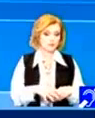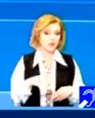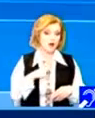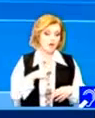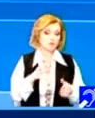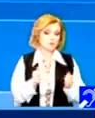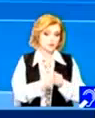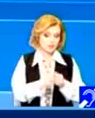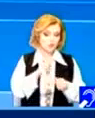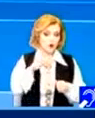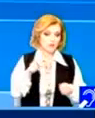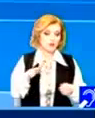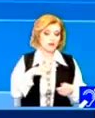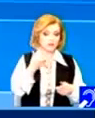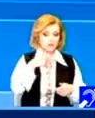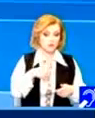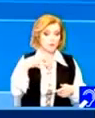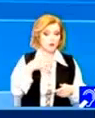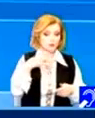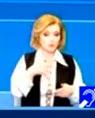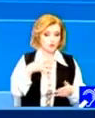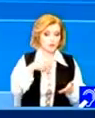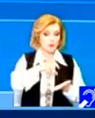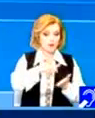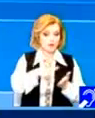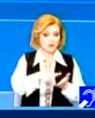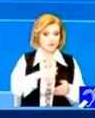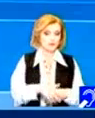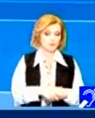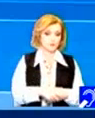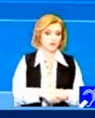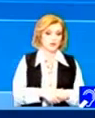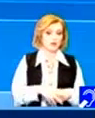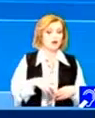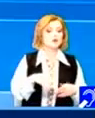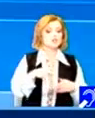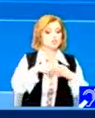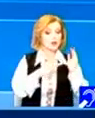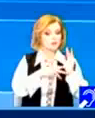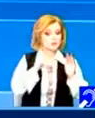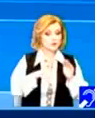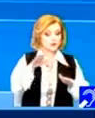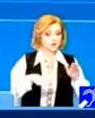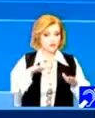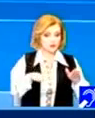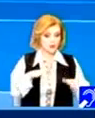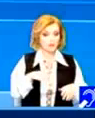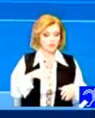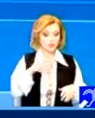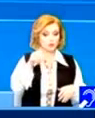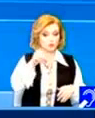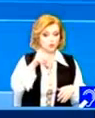țigări în valoare de mai bine de 2,2 milioane de lei, dar și circa 17.000 de kilograme de tutun prelucrat,